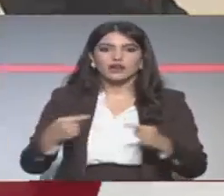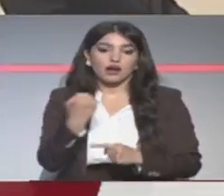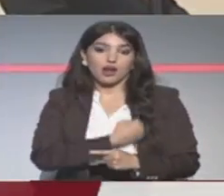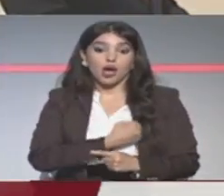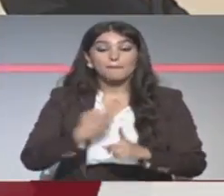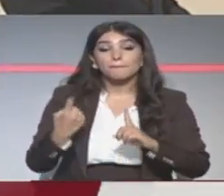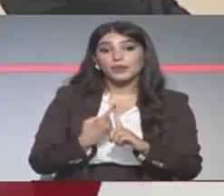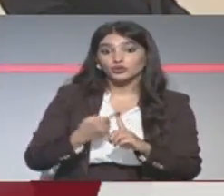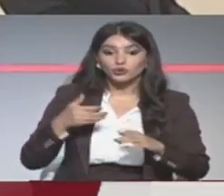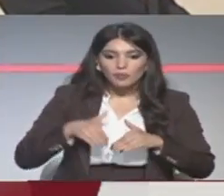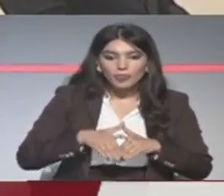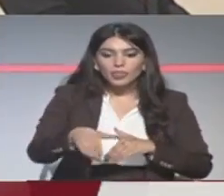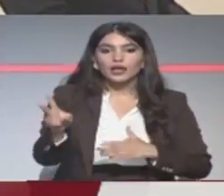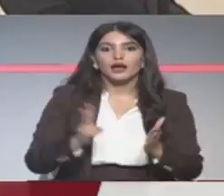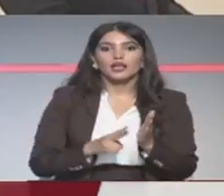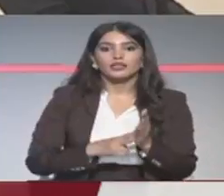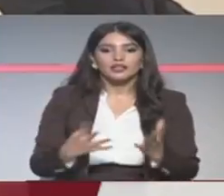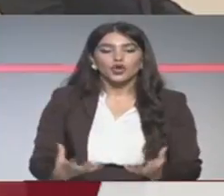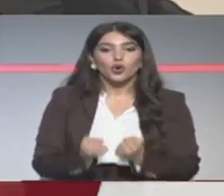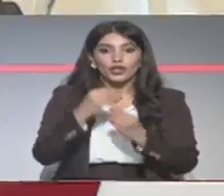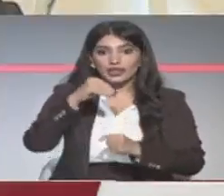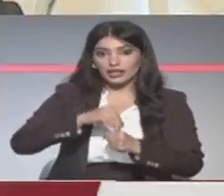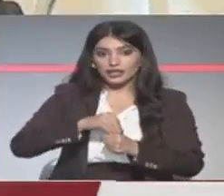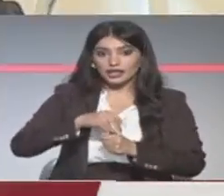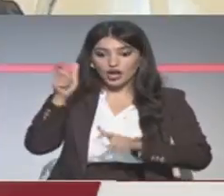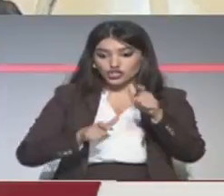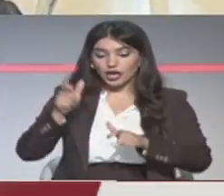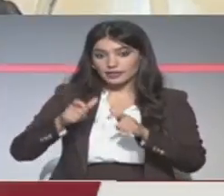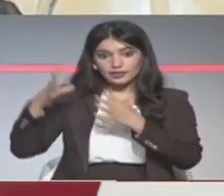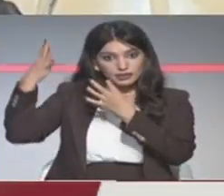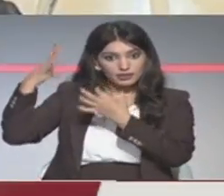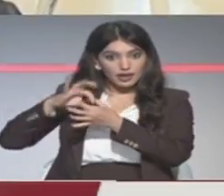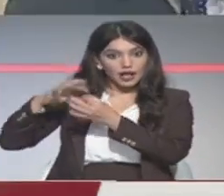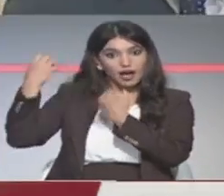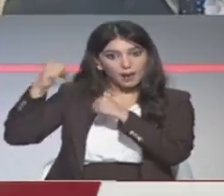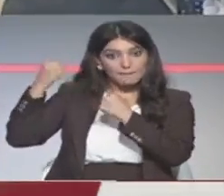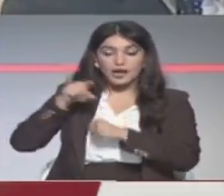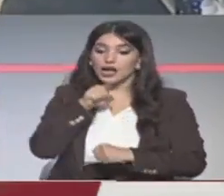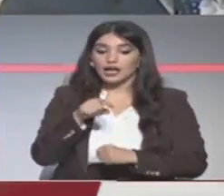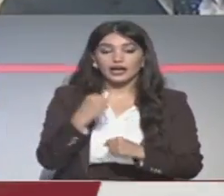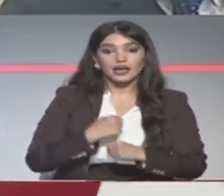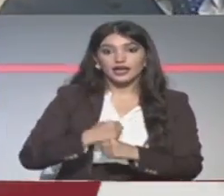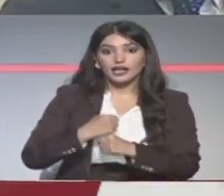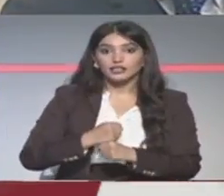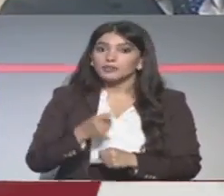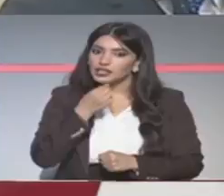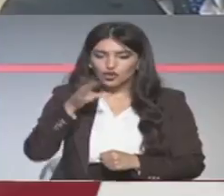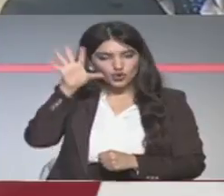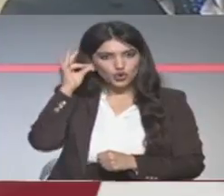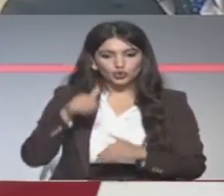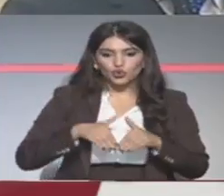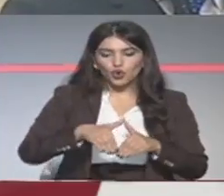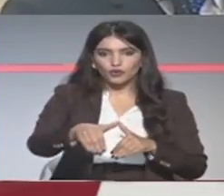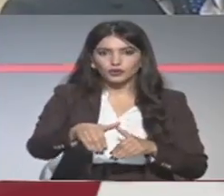ضرورة مواصلة تفعيل الدور الاقتصادي للدبلوماسيين ضمن شراكة فاعلة خدمة لمصالح تونس وفق أولويات